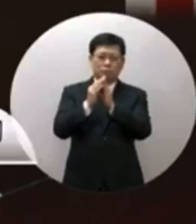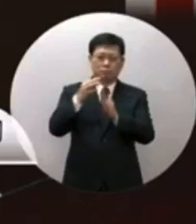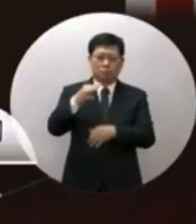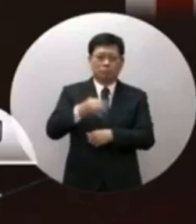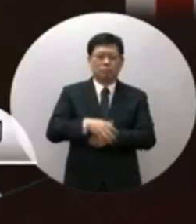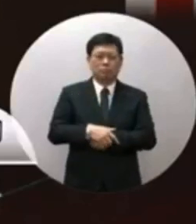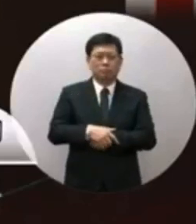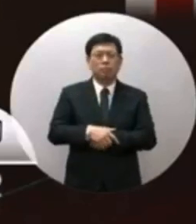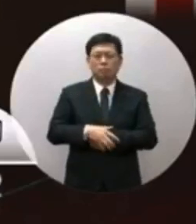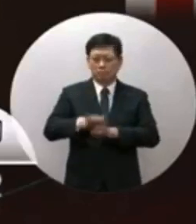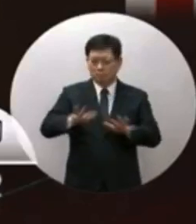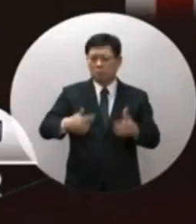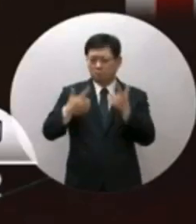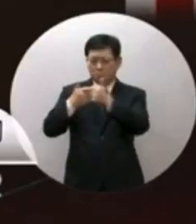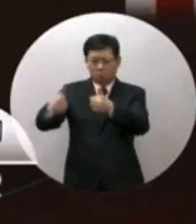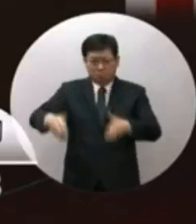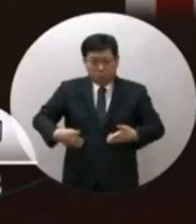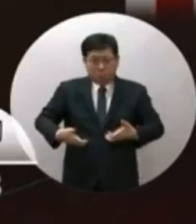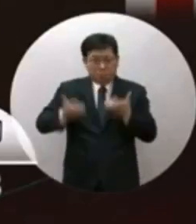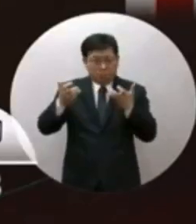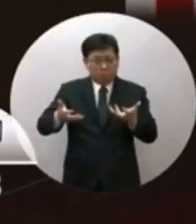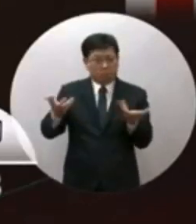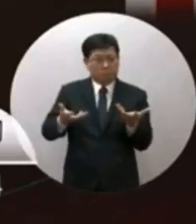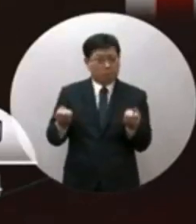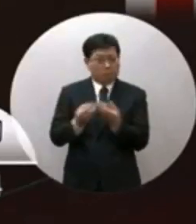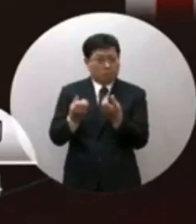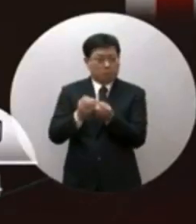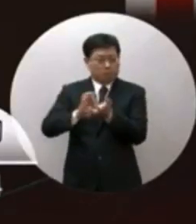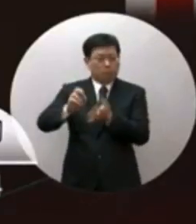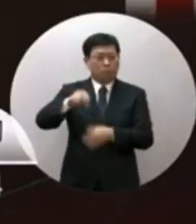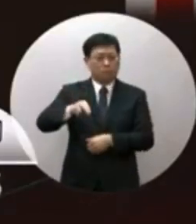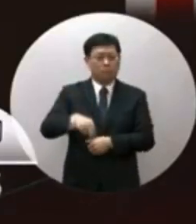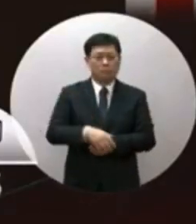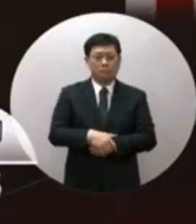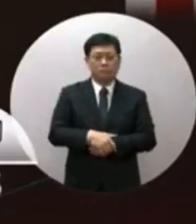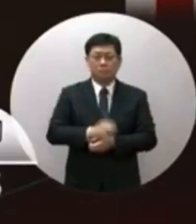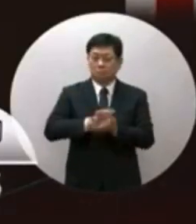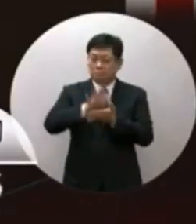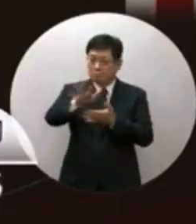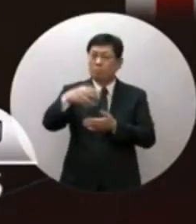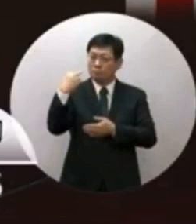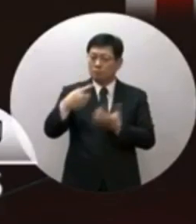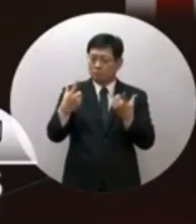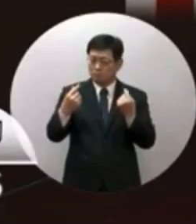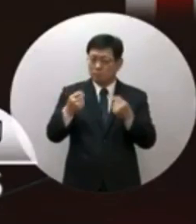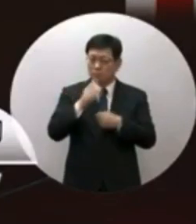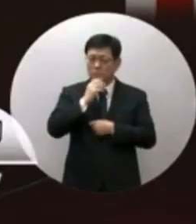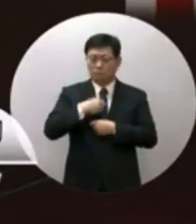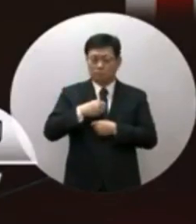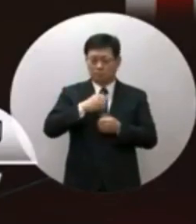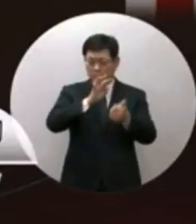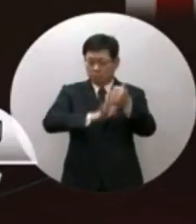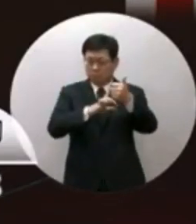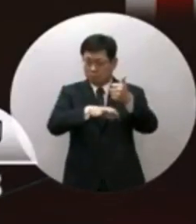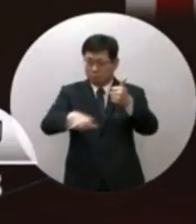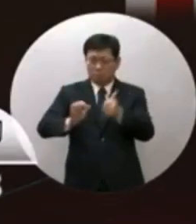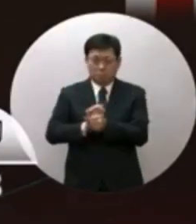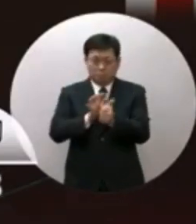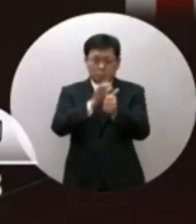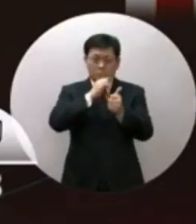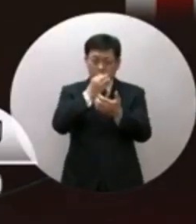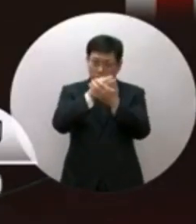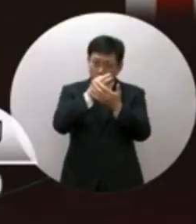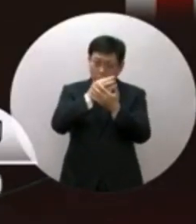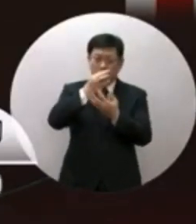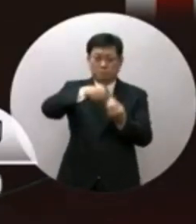1.5兆余元，可供因应紧急重大政务所需。未来将持续会同各机关推动开源